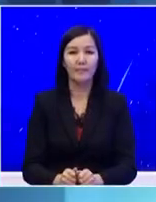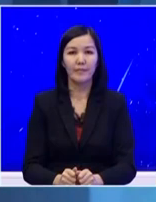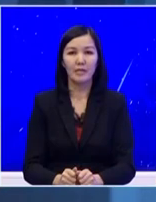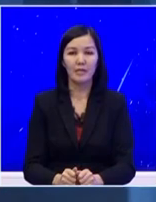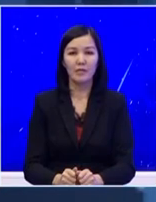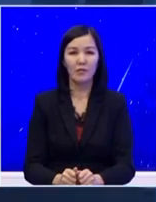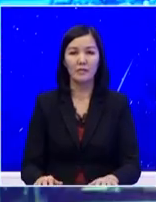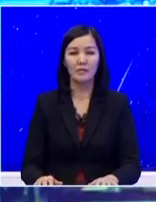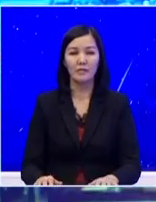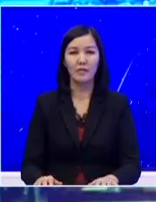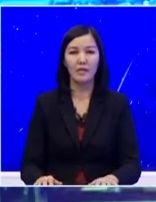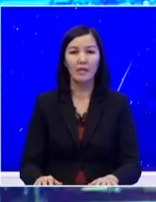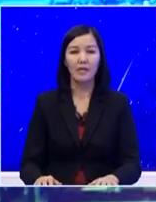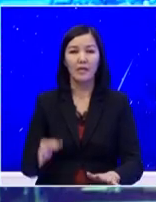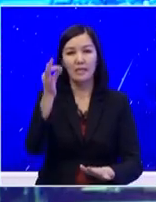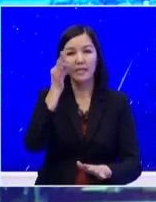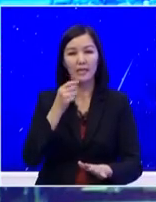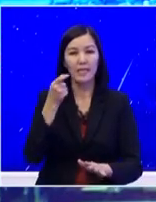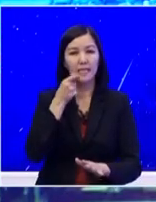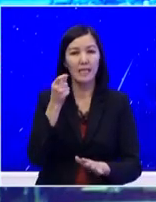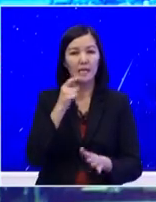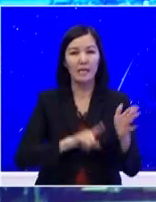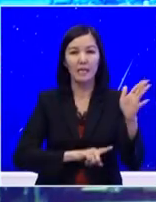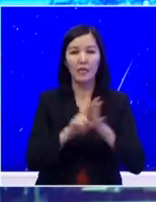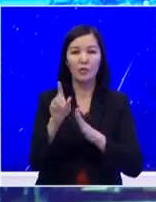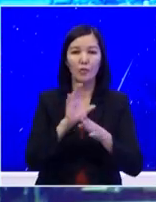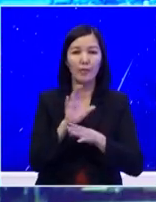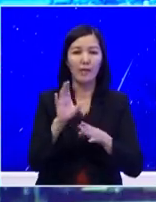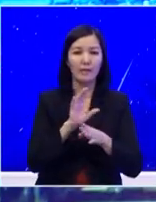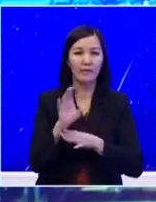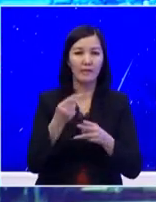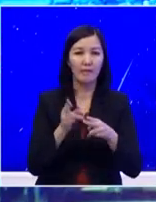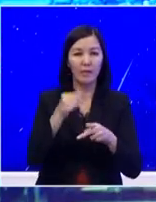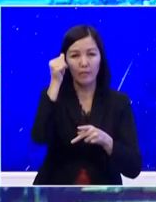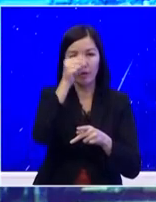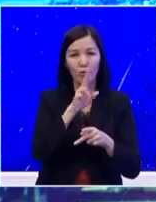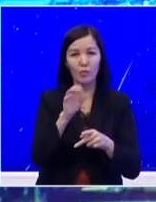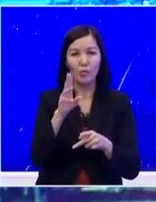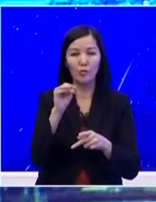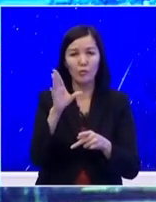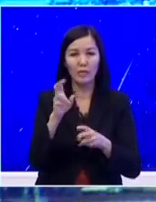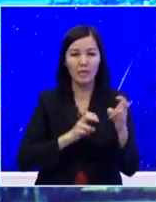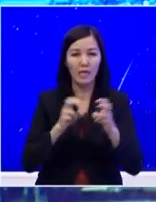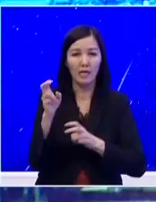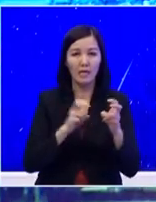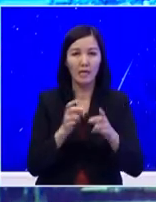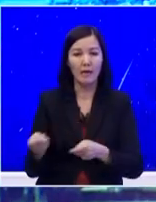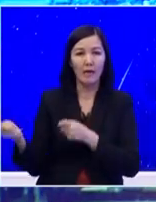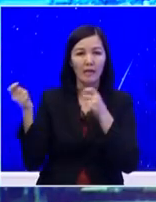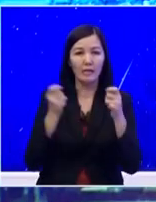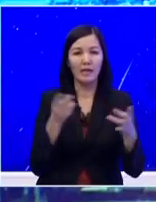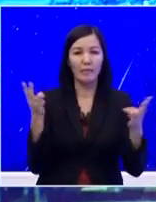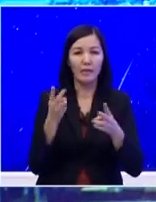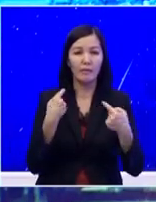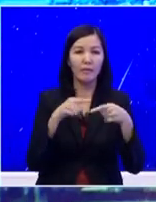ЖТСУ. Тростниковый сахар начнет производить уже в этом году Куксусский сахарный завод. Для этого уже завезена вся